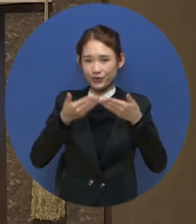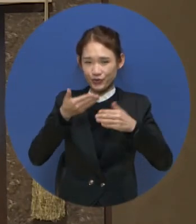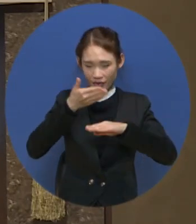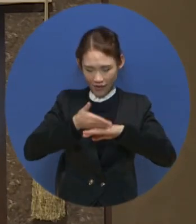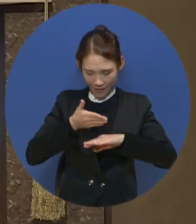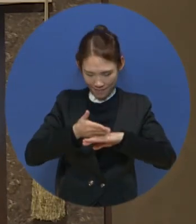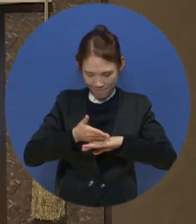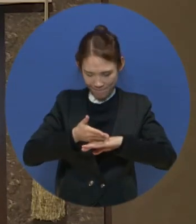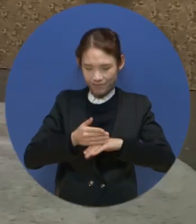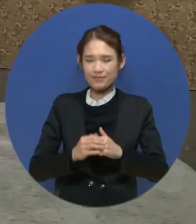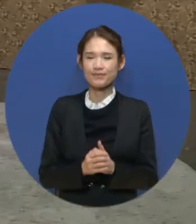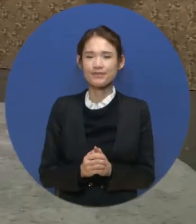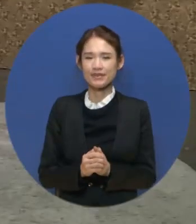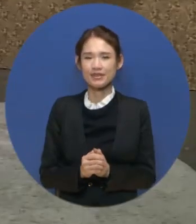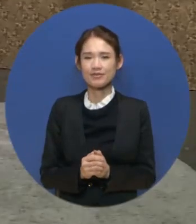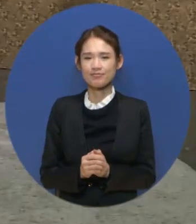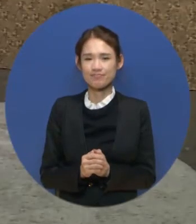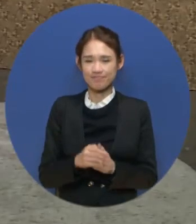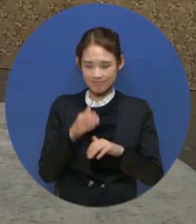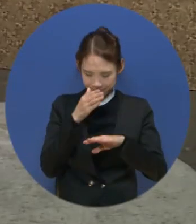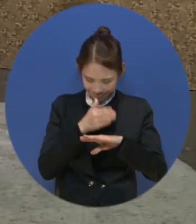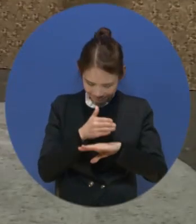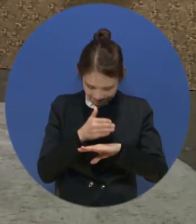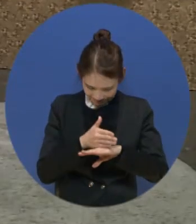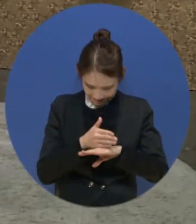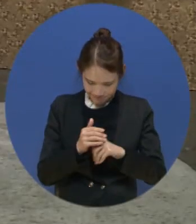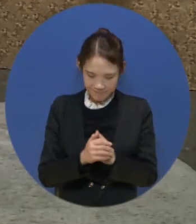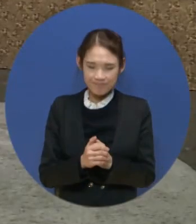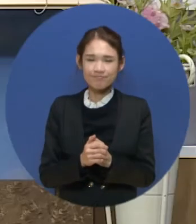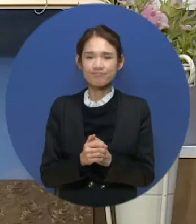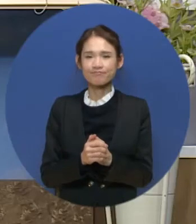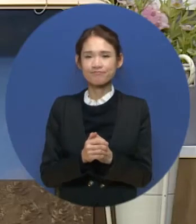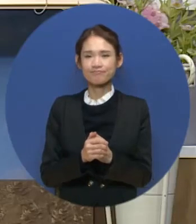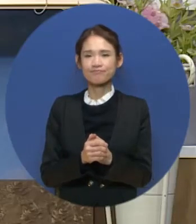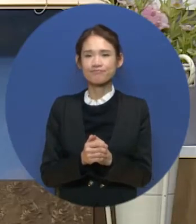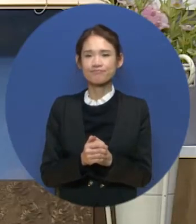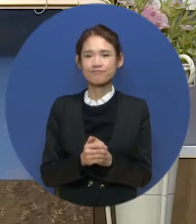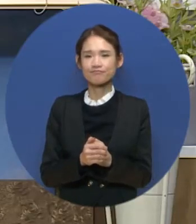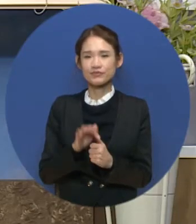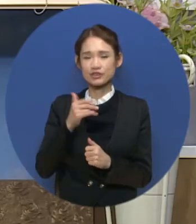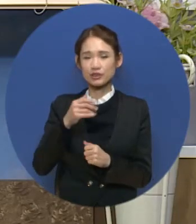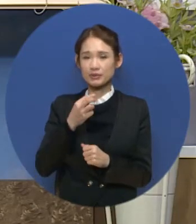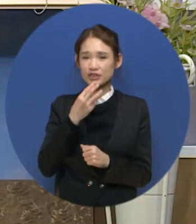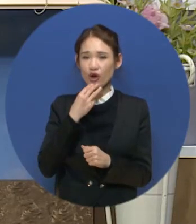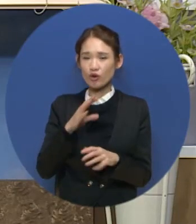감사합니다. 고맙습니다. 네, 감사합니다. 네, 감사합니다. 네,